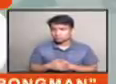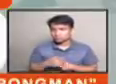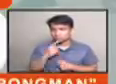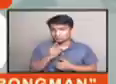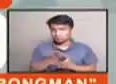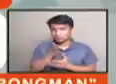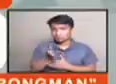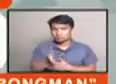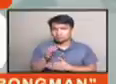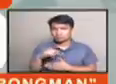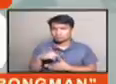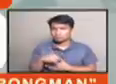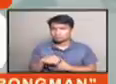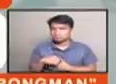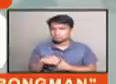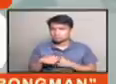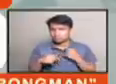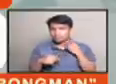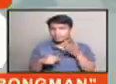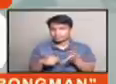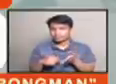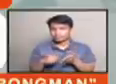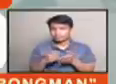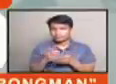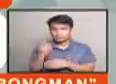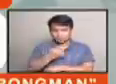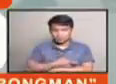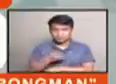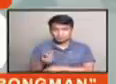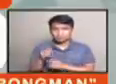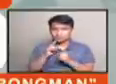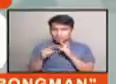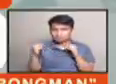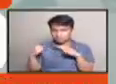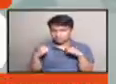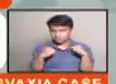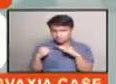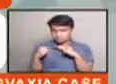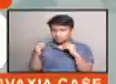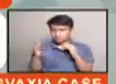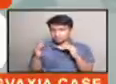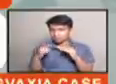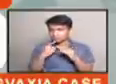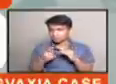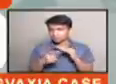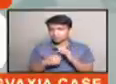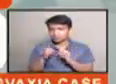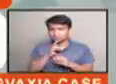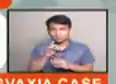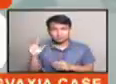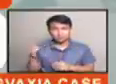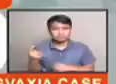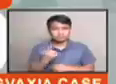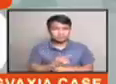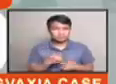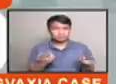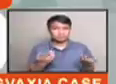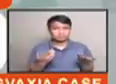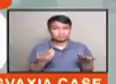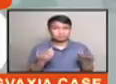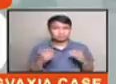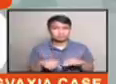pumunta roon. The next day na nagkausap kami kasi po hindi... Kasi ma'am, nangako raw kay Kale